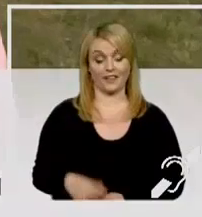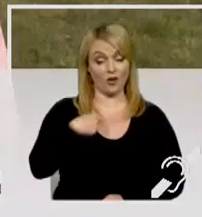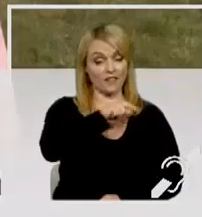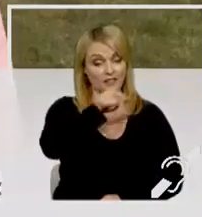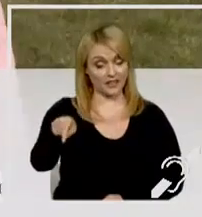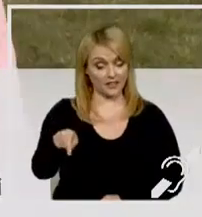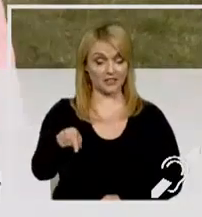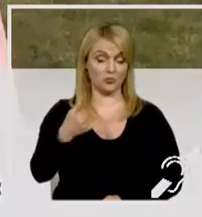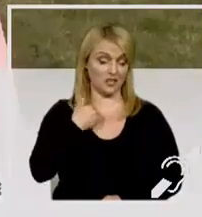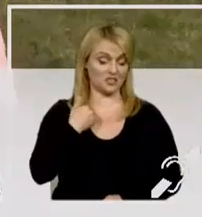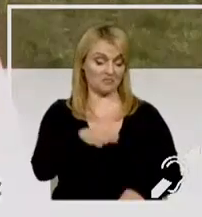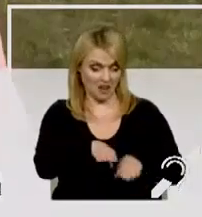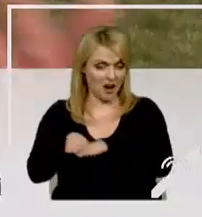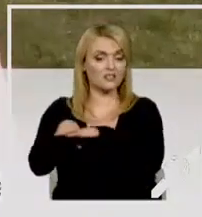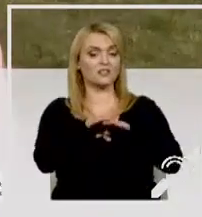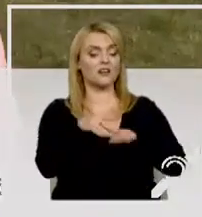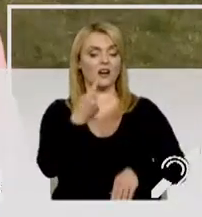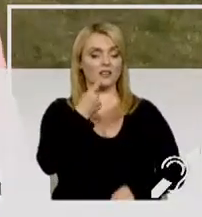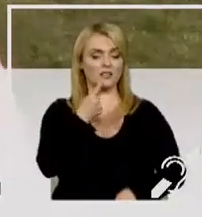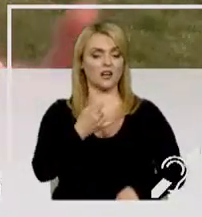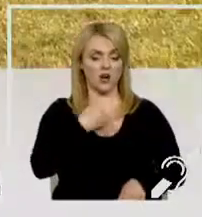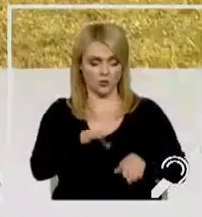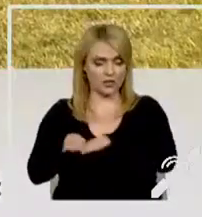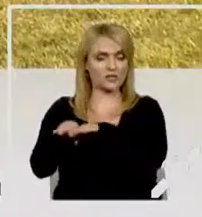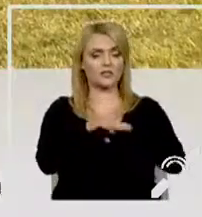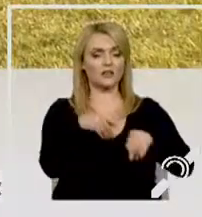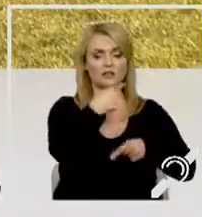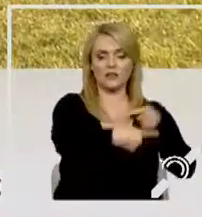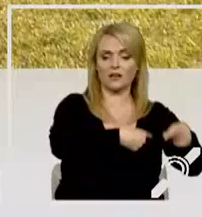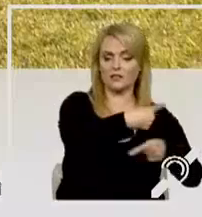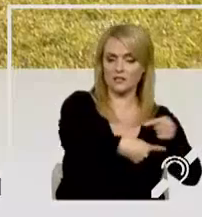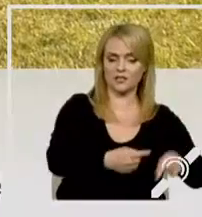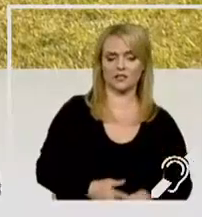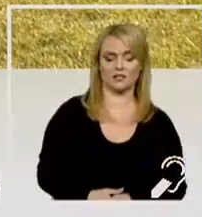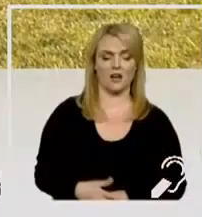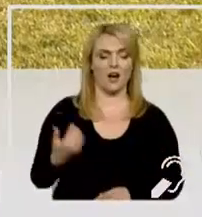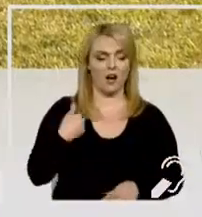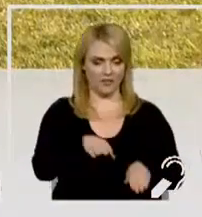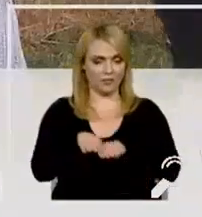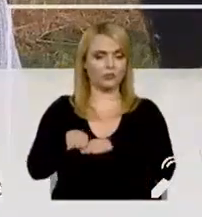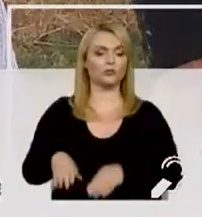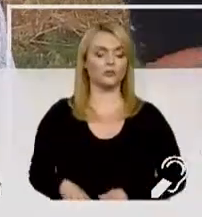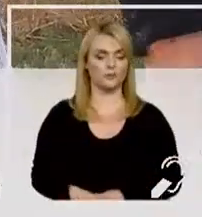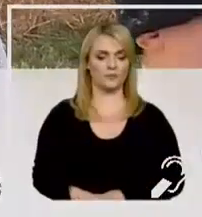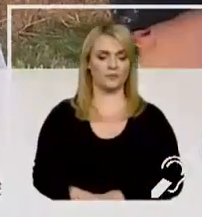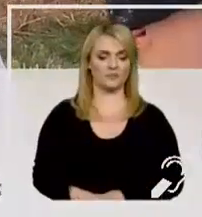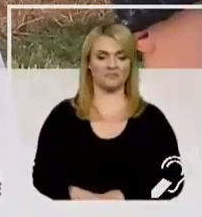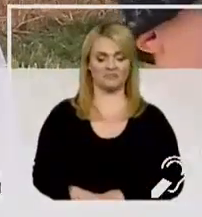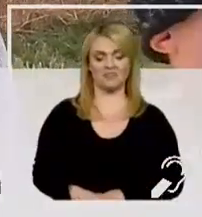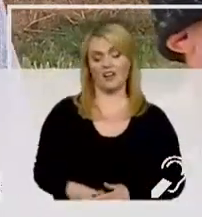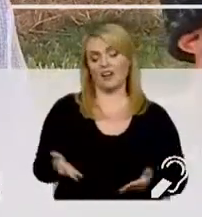neam, cu aceleași tradiții, cu aceleași bijuterii de haine naționale. Un lucru e